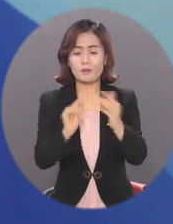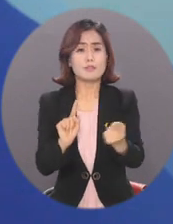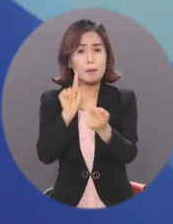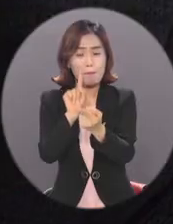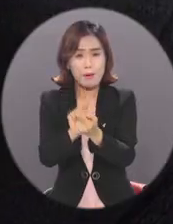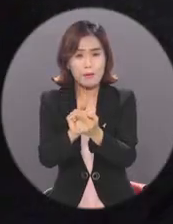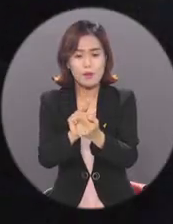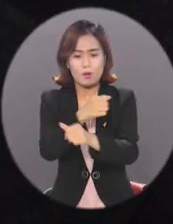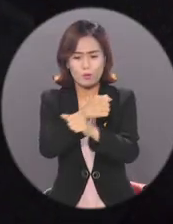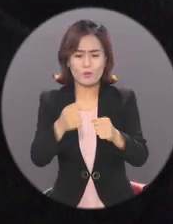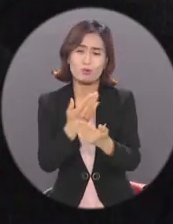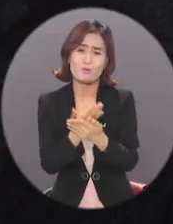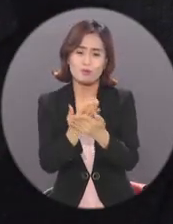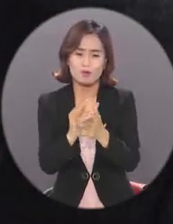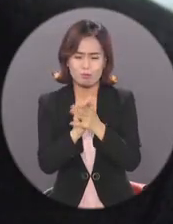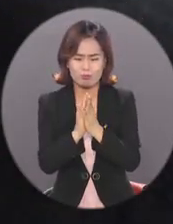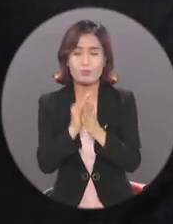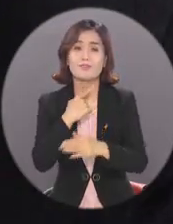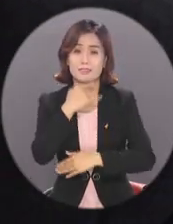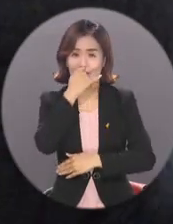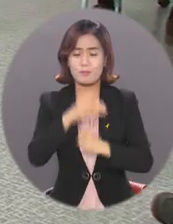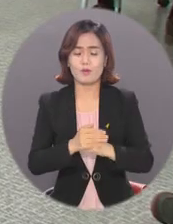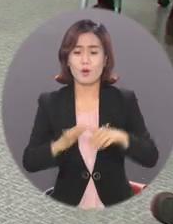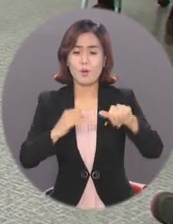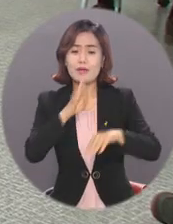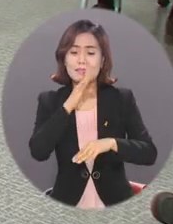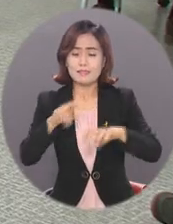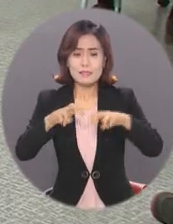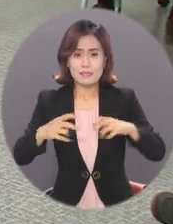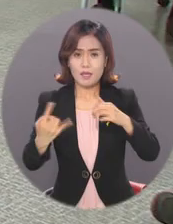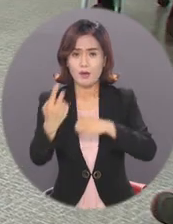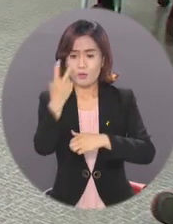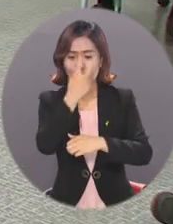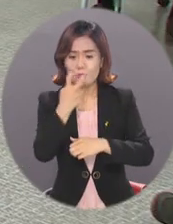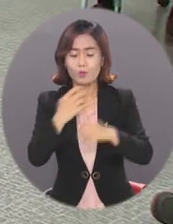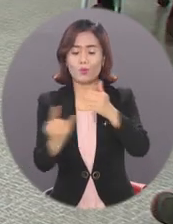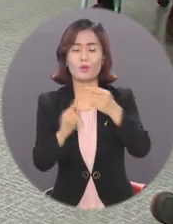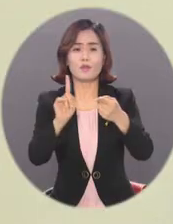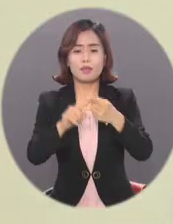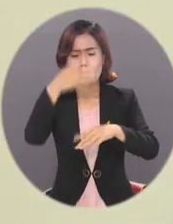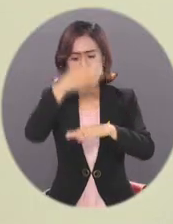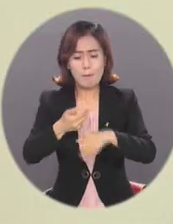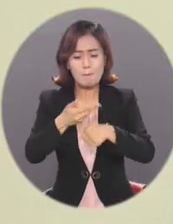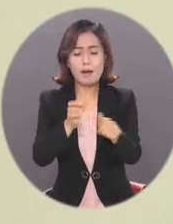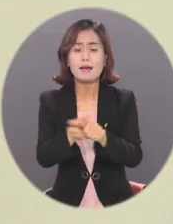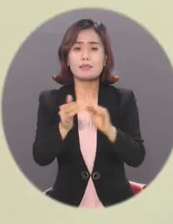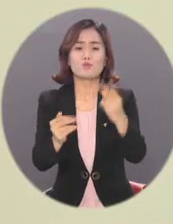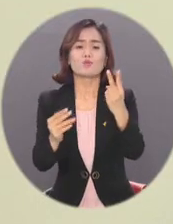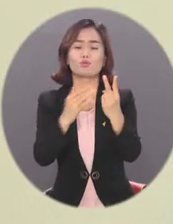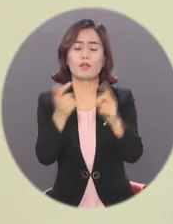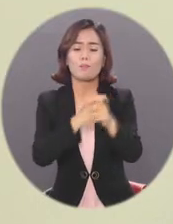유가족들을 직접 만나 용서를 빌었습니다. 5.18 진상규명조사위원회를 통해 피해자들에게 사죄의 뜻을 밝힌 가해자도